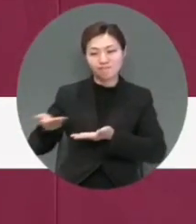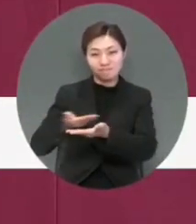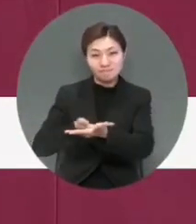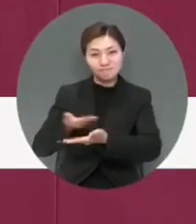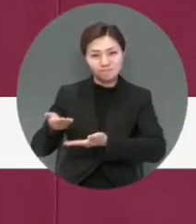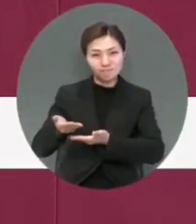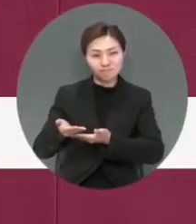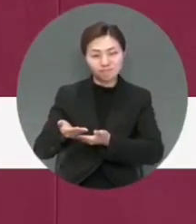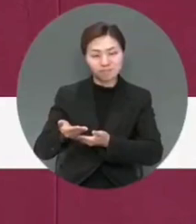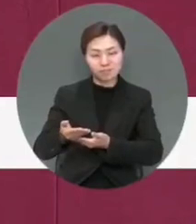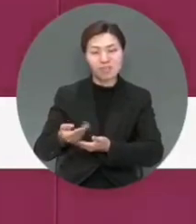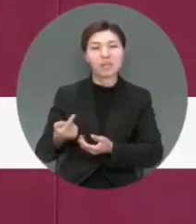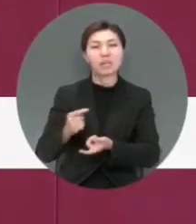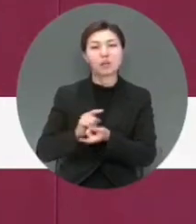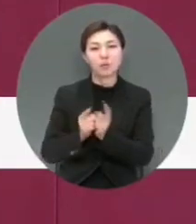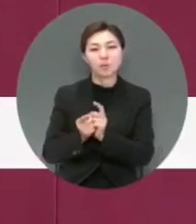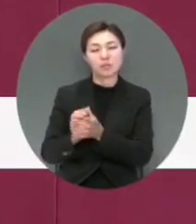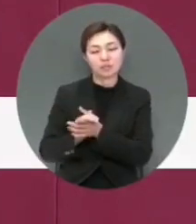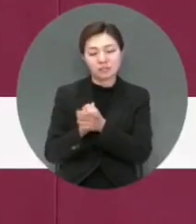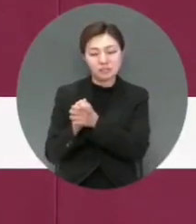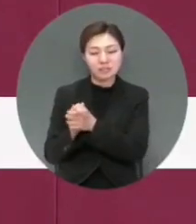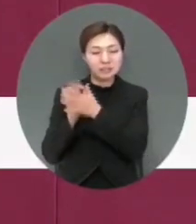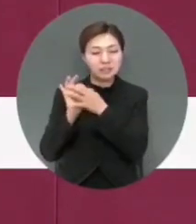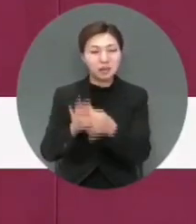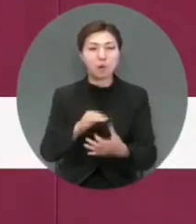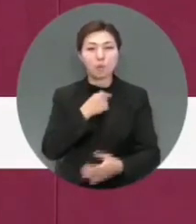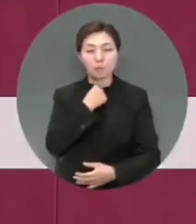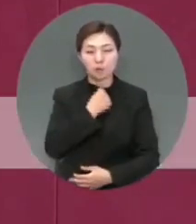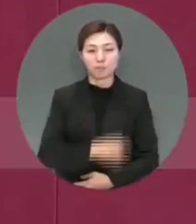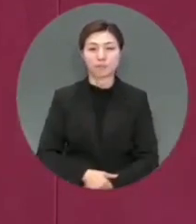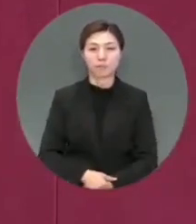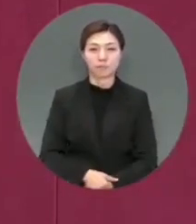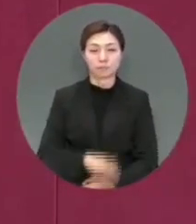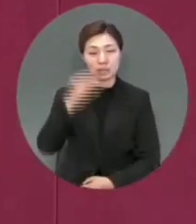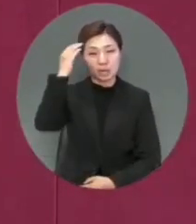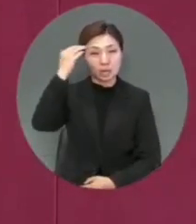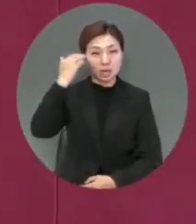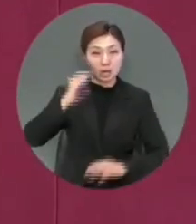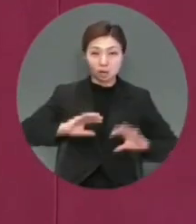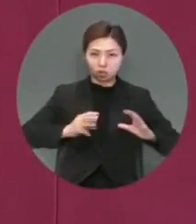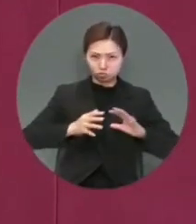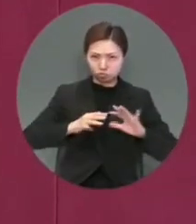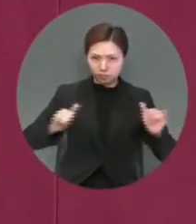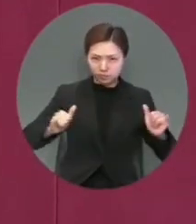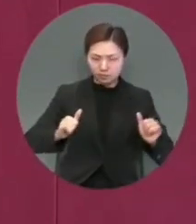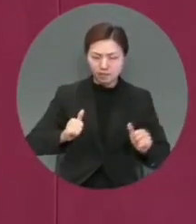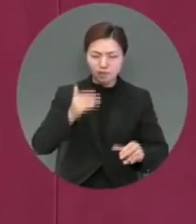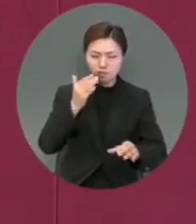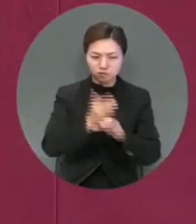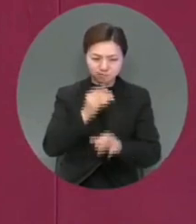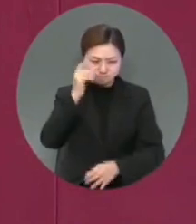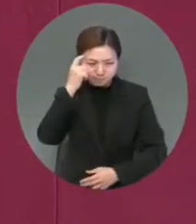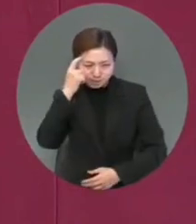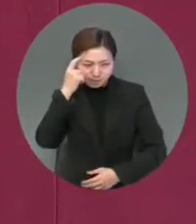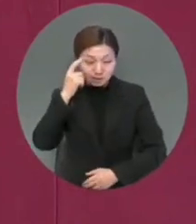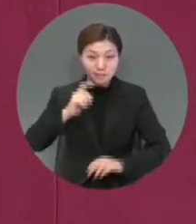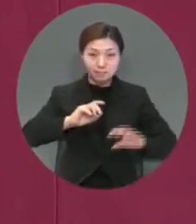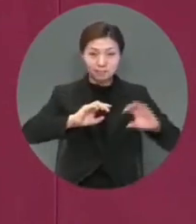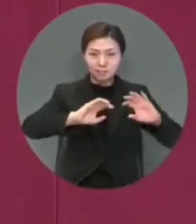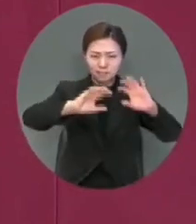중심을 경제에 두고 우리 국민과 기업이 뛰는 곳이면 세계 어디든 달려가고자